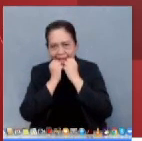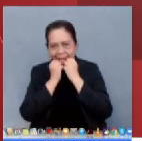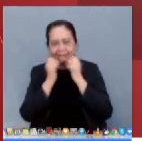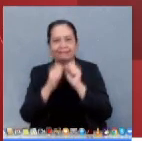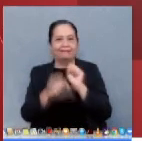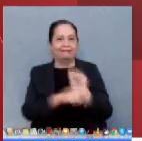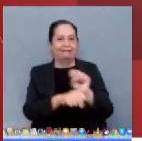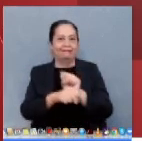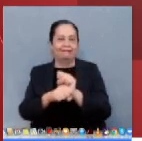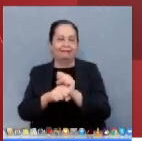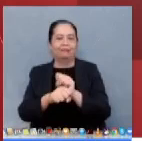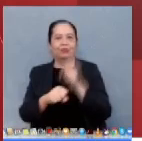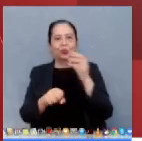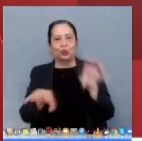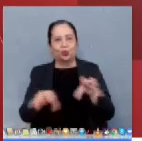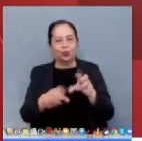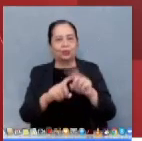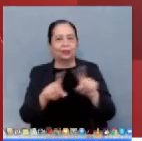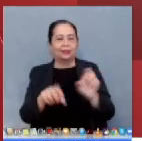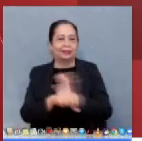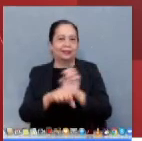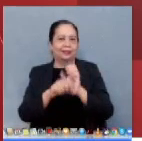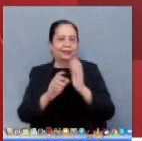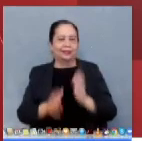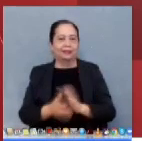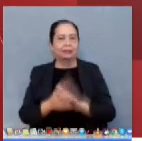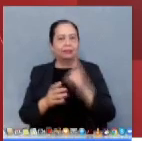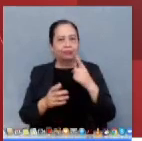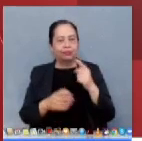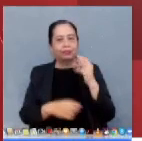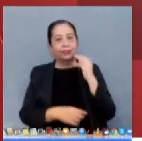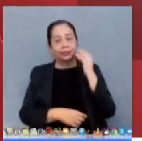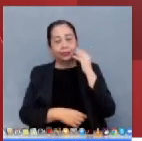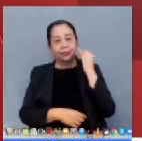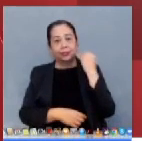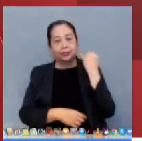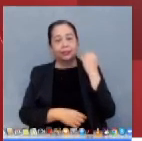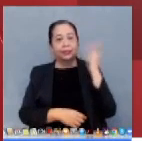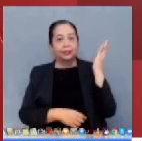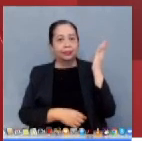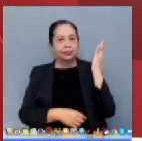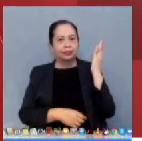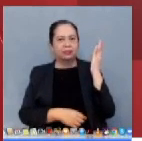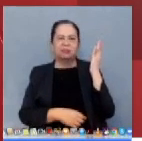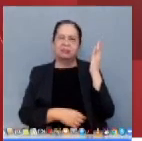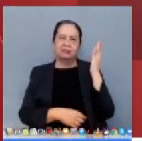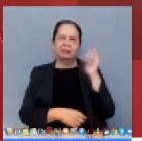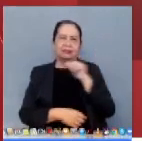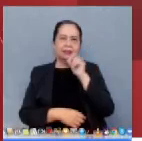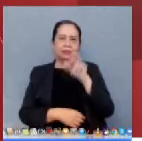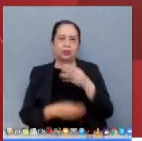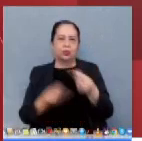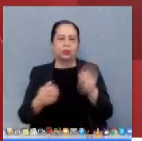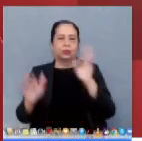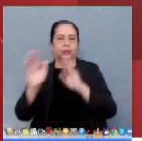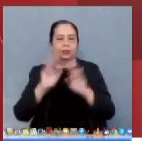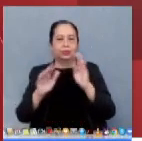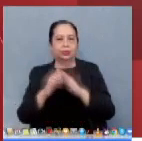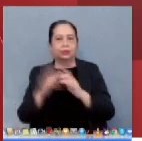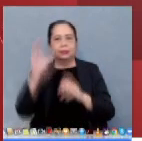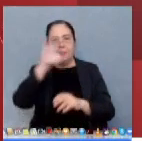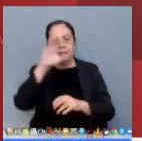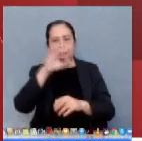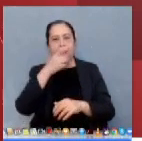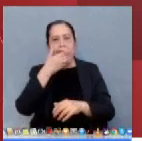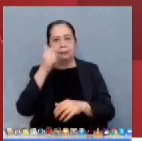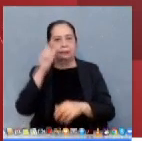gawaing bahay ang mga empleyado. Para naman kay Mary Jean Cocal, hindi yan ang solusyon sa problema. Kumanap daw sana ang gobyerno